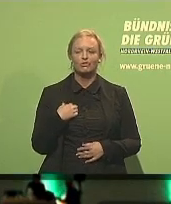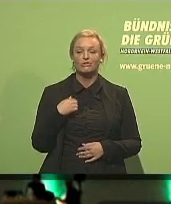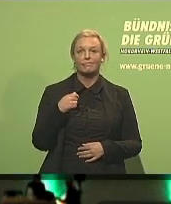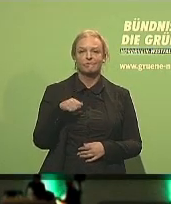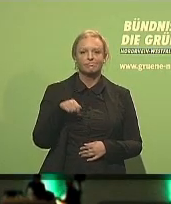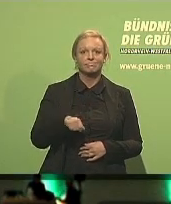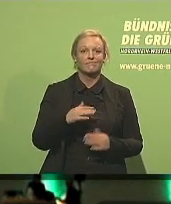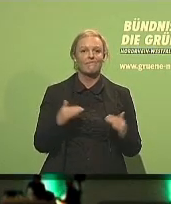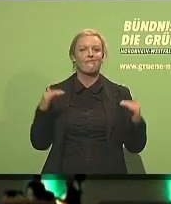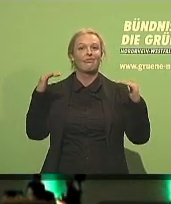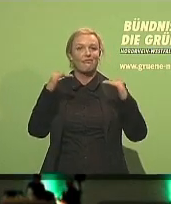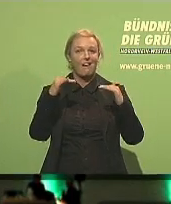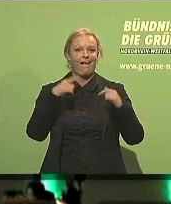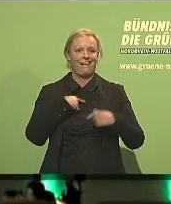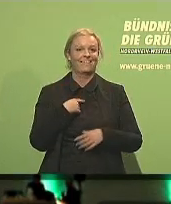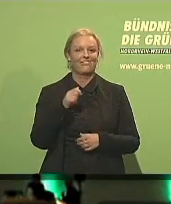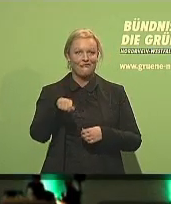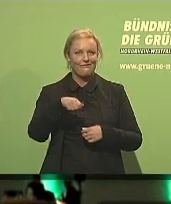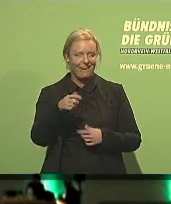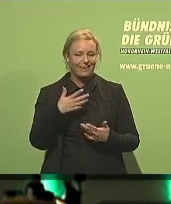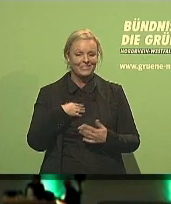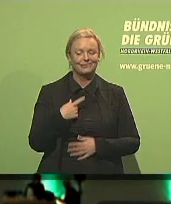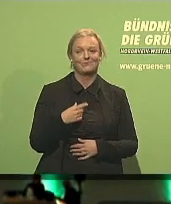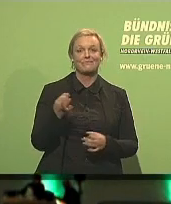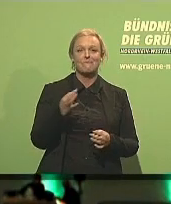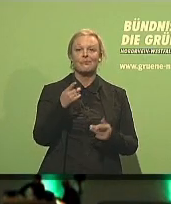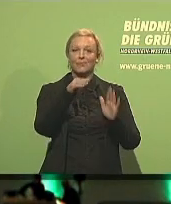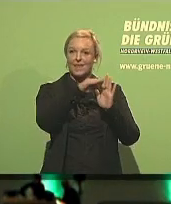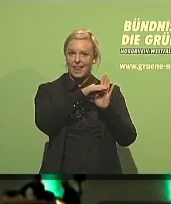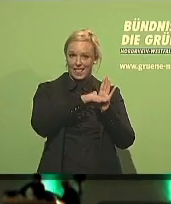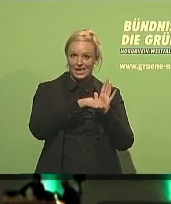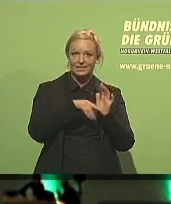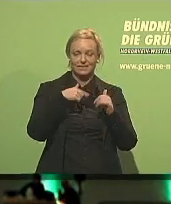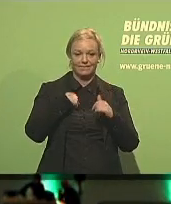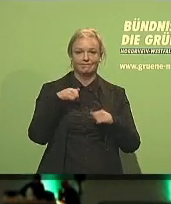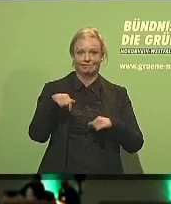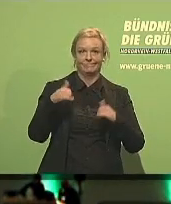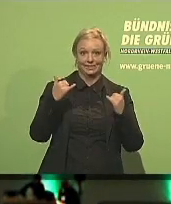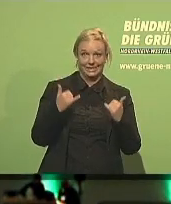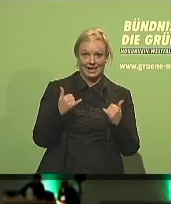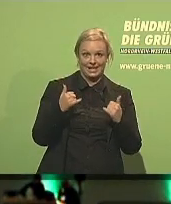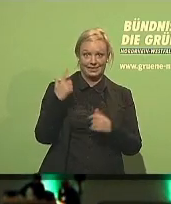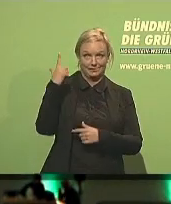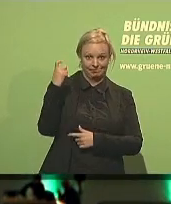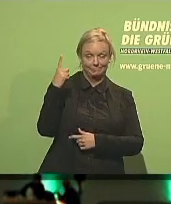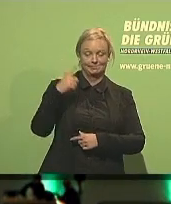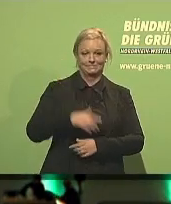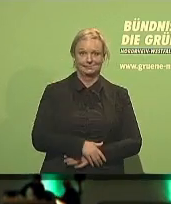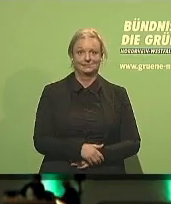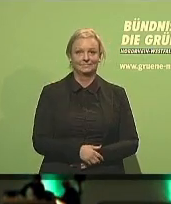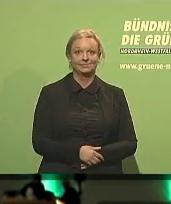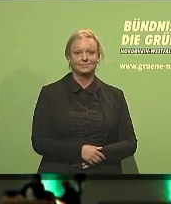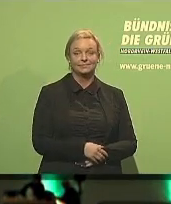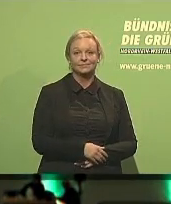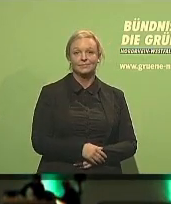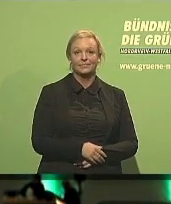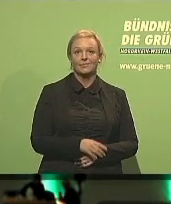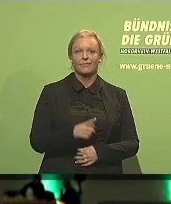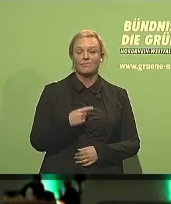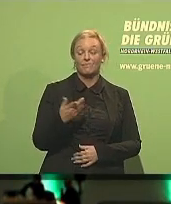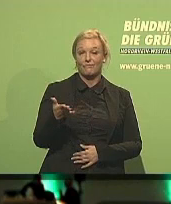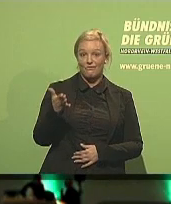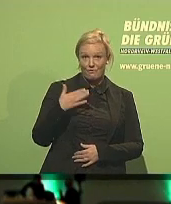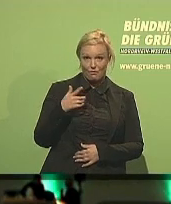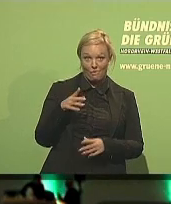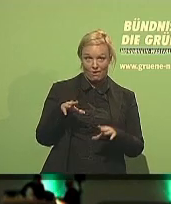gute Liste und wir befinden uns jetzt quasi direkt im Anflug darauf und vor Beginn der